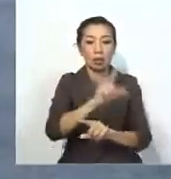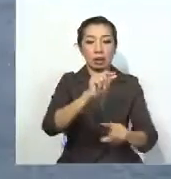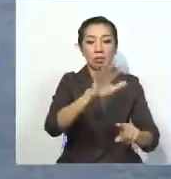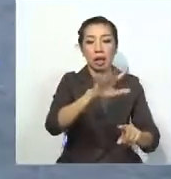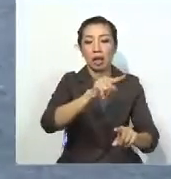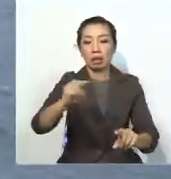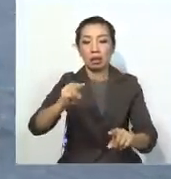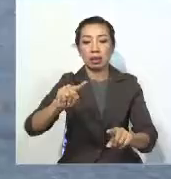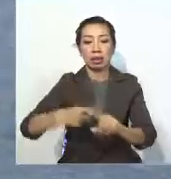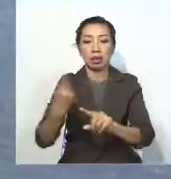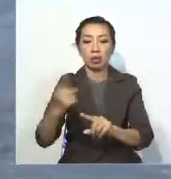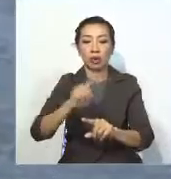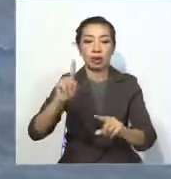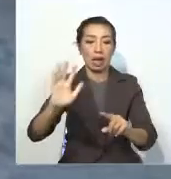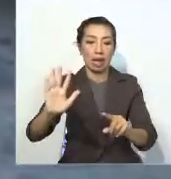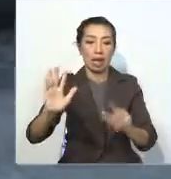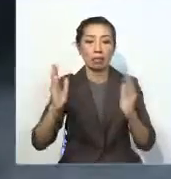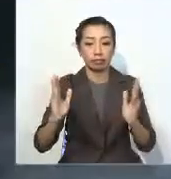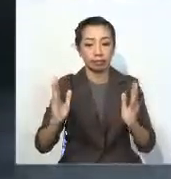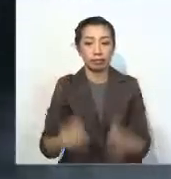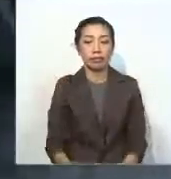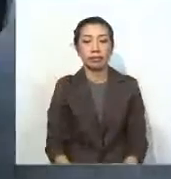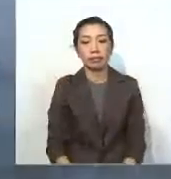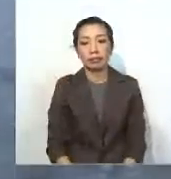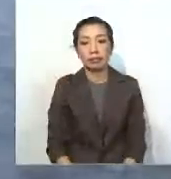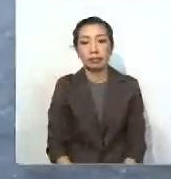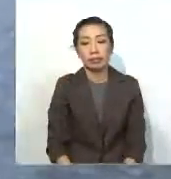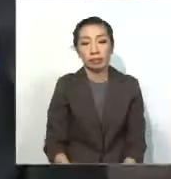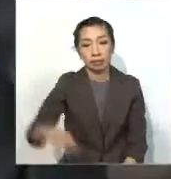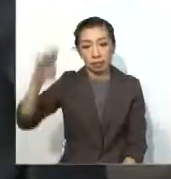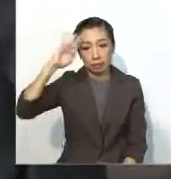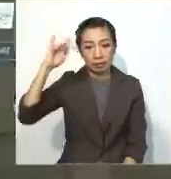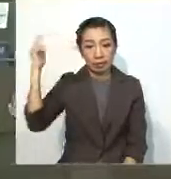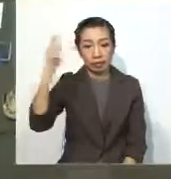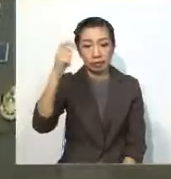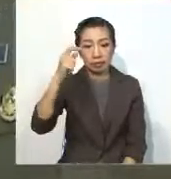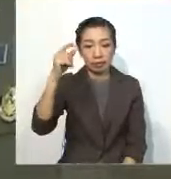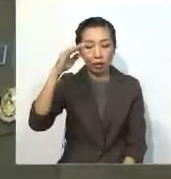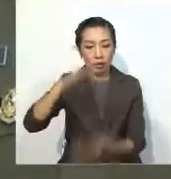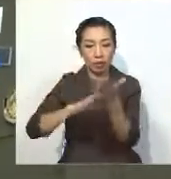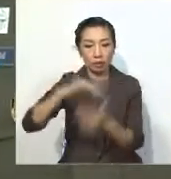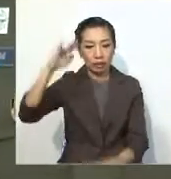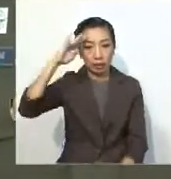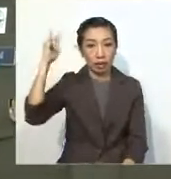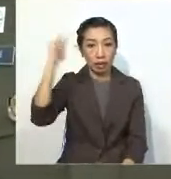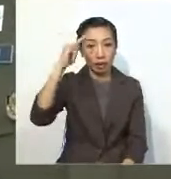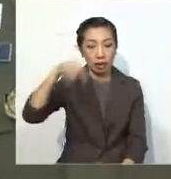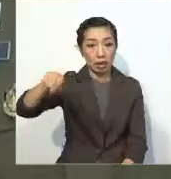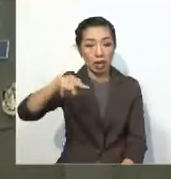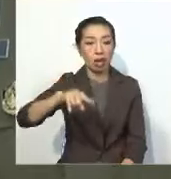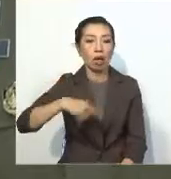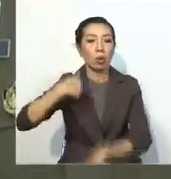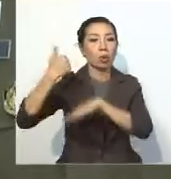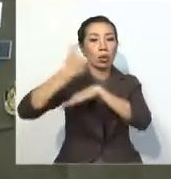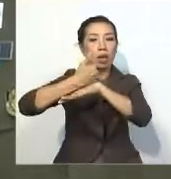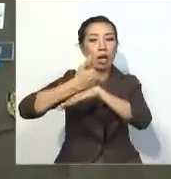นี้ไปจนถึงวันที่5 มกราคมปีหน้านาวาอากาศโทสุธีรวัฒน์สุวรรณวัฒน์ผู้อำนวยการท่าอากาศยานสุวร